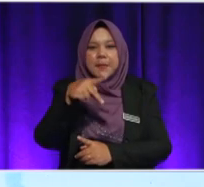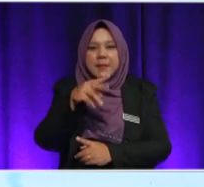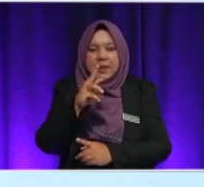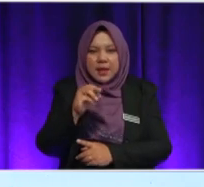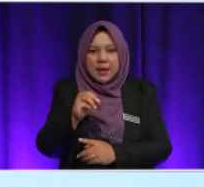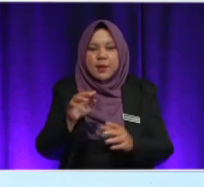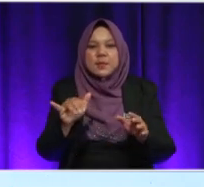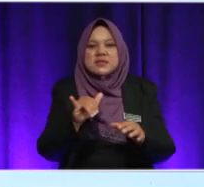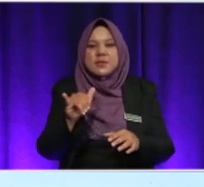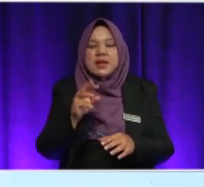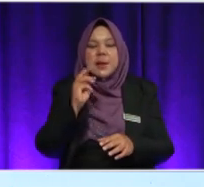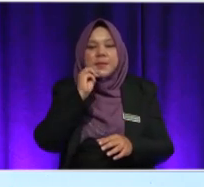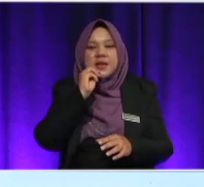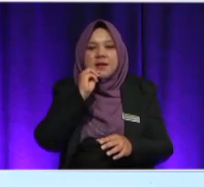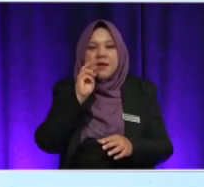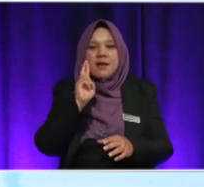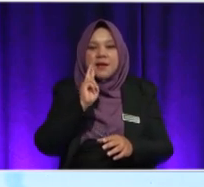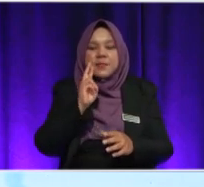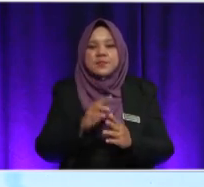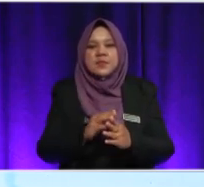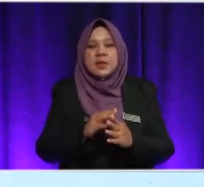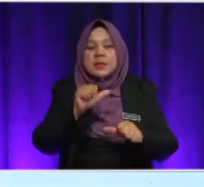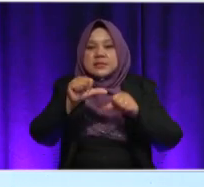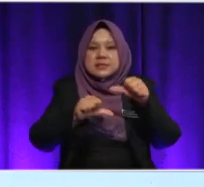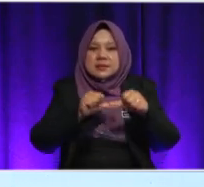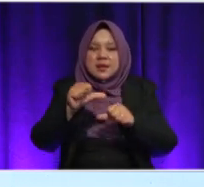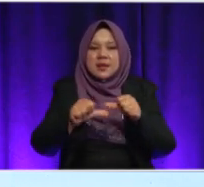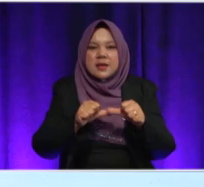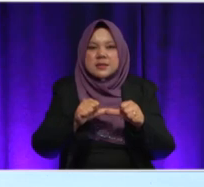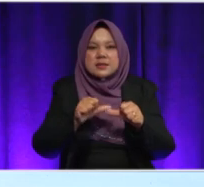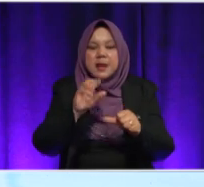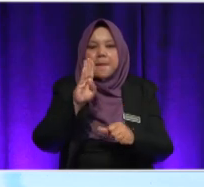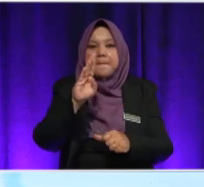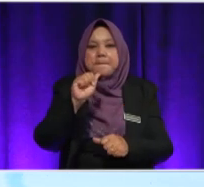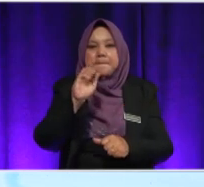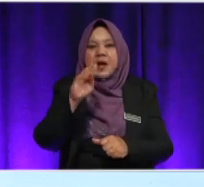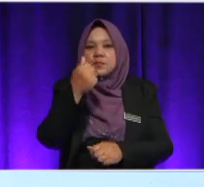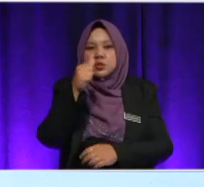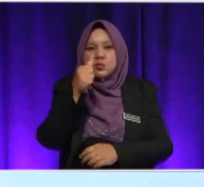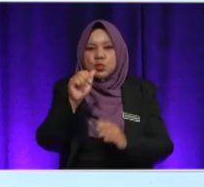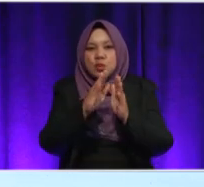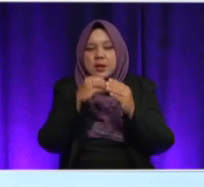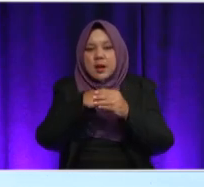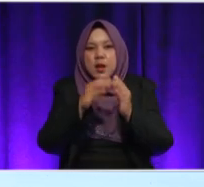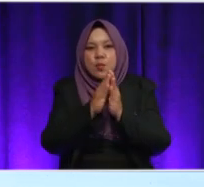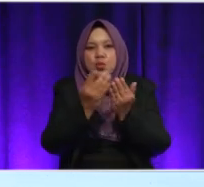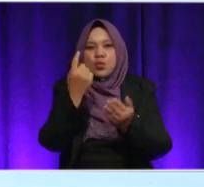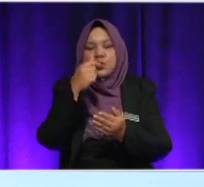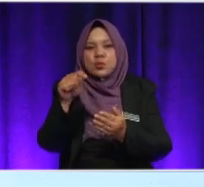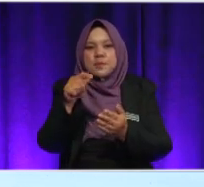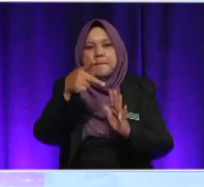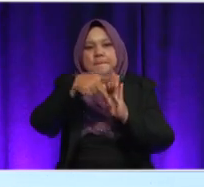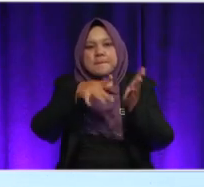hari ini kita akan belajar mata pelajaran sains bagi bab 10 dalam buku teks Anda yaitu tajuknya